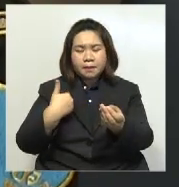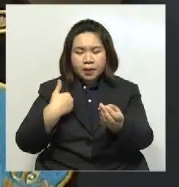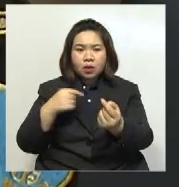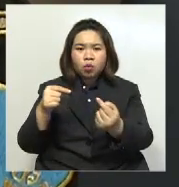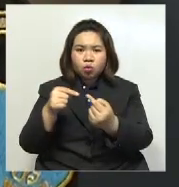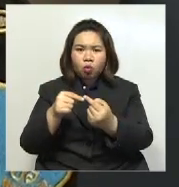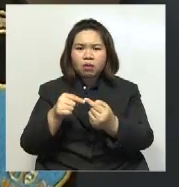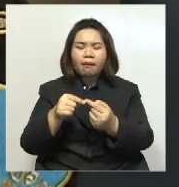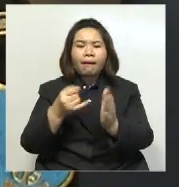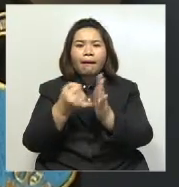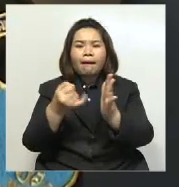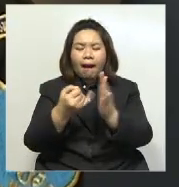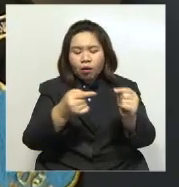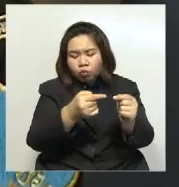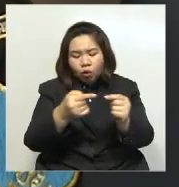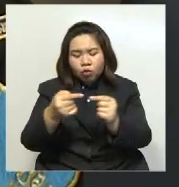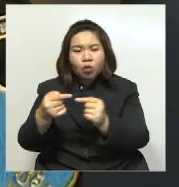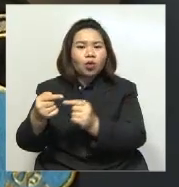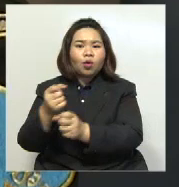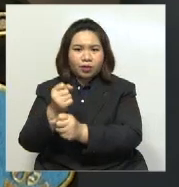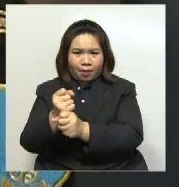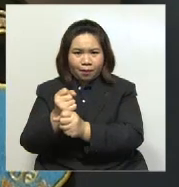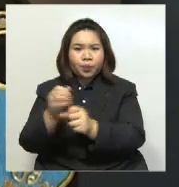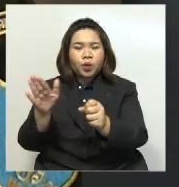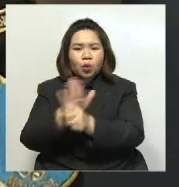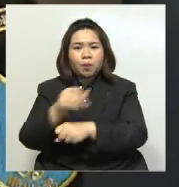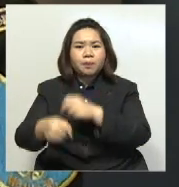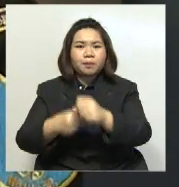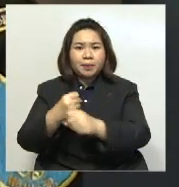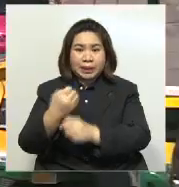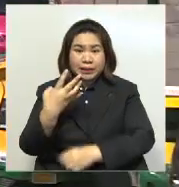การประกอบการได้ต่อไปจนครบอายุ10ปี